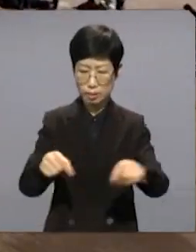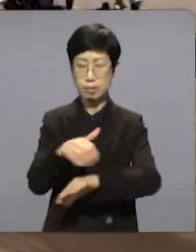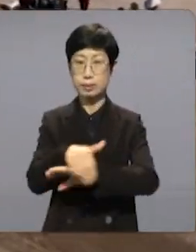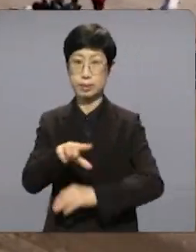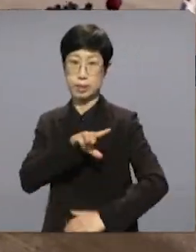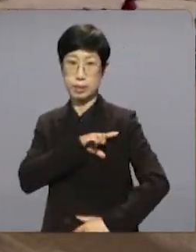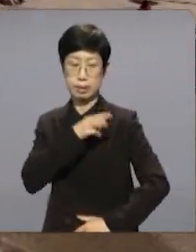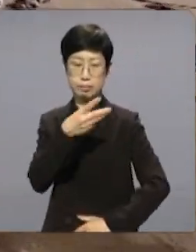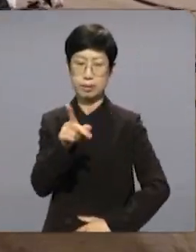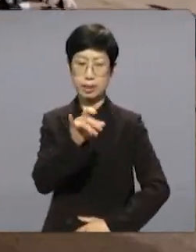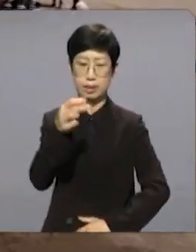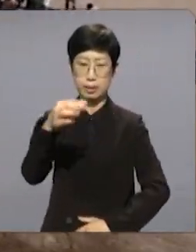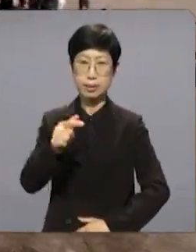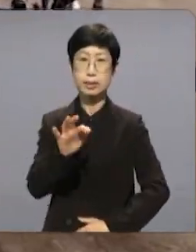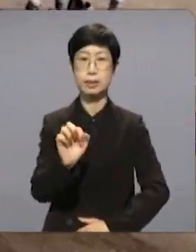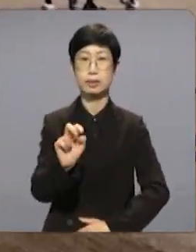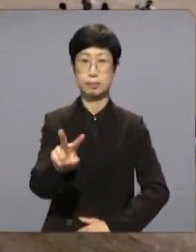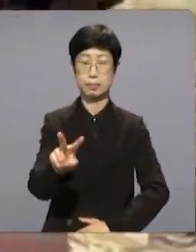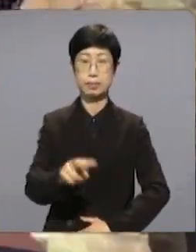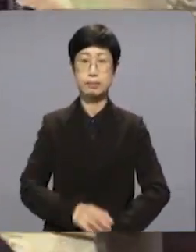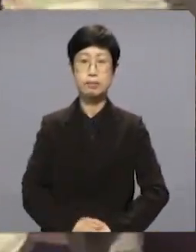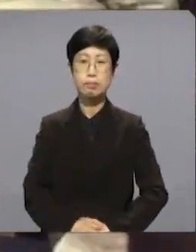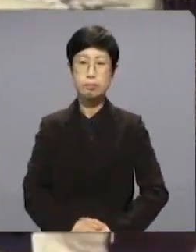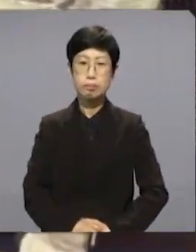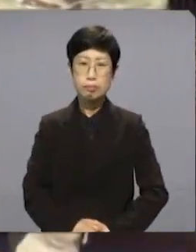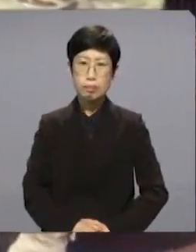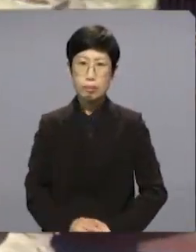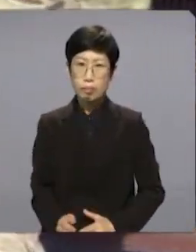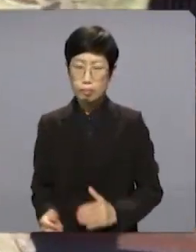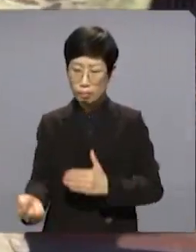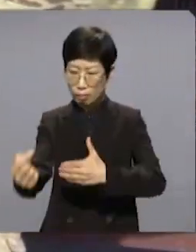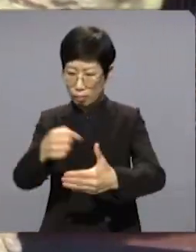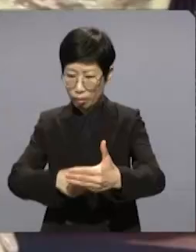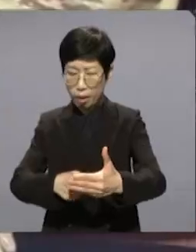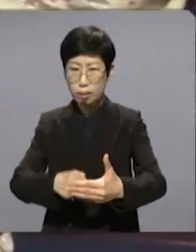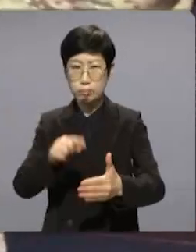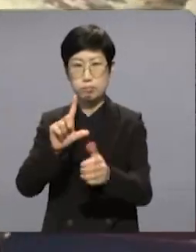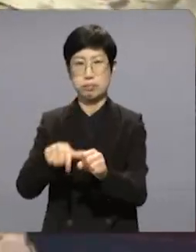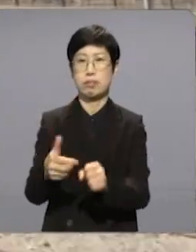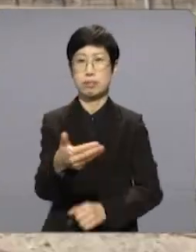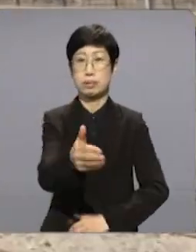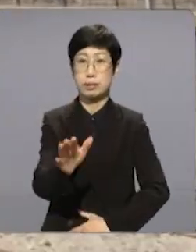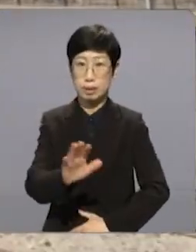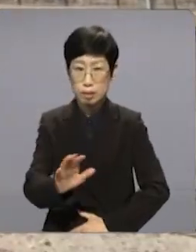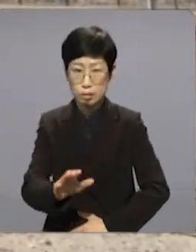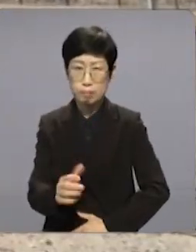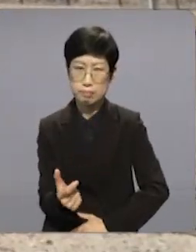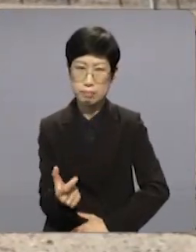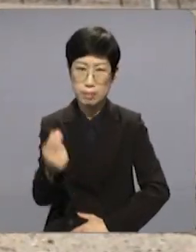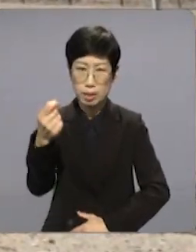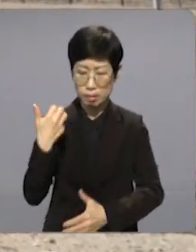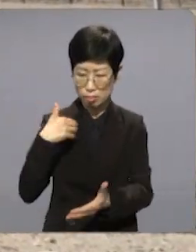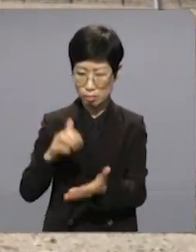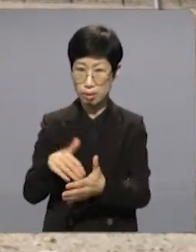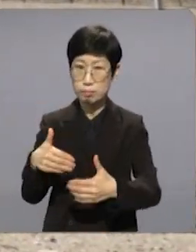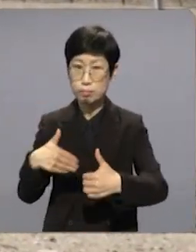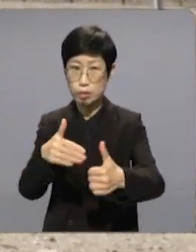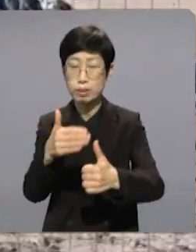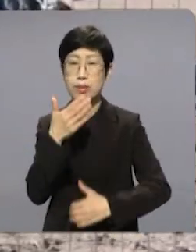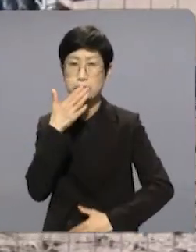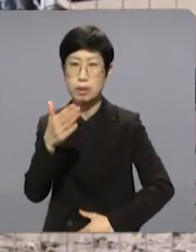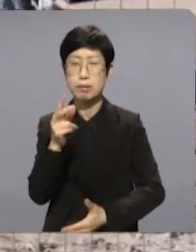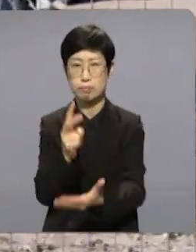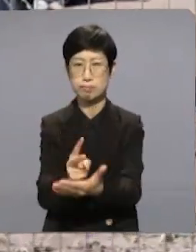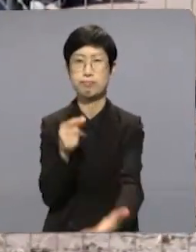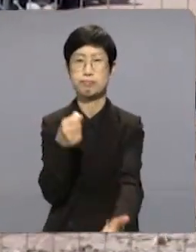타이틀 42. 이민자들에게 망명 기회를 주지 않고 이민 당국이 이민자들을 신속하게 본국으로 돌려보낼 수 있게